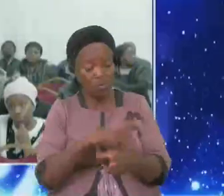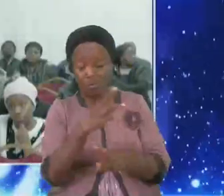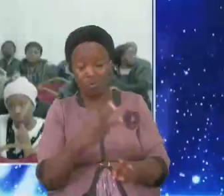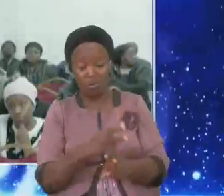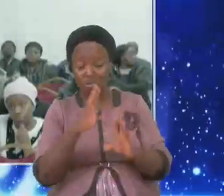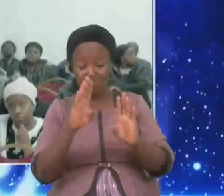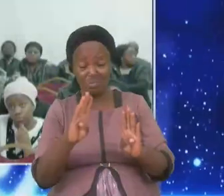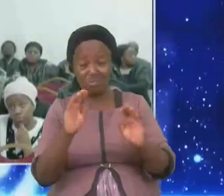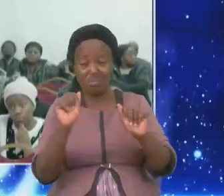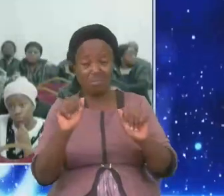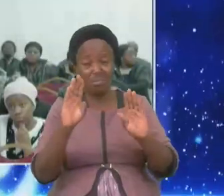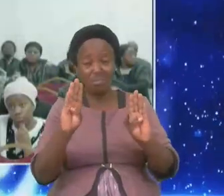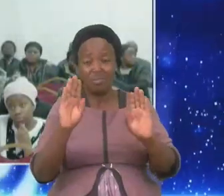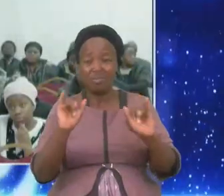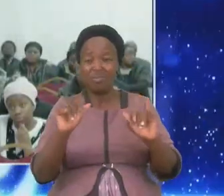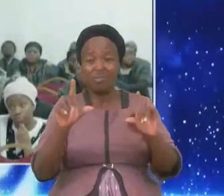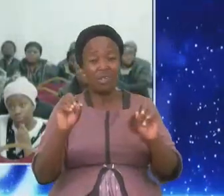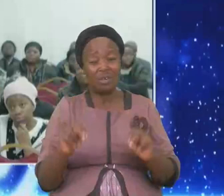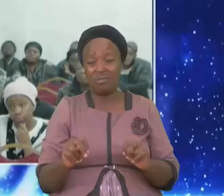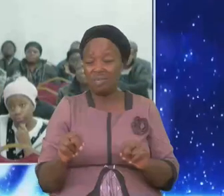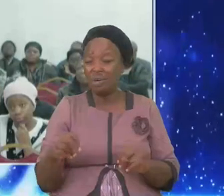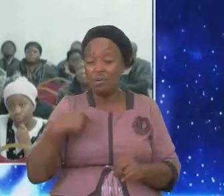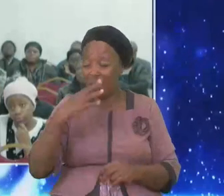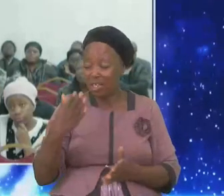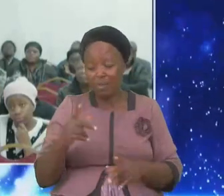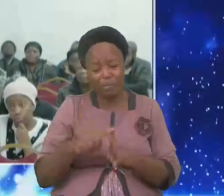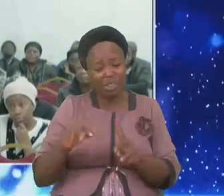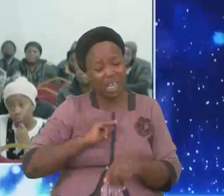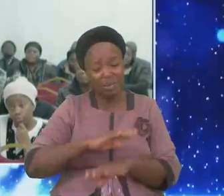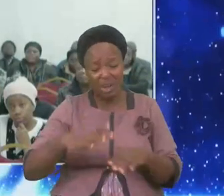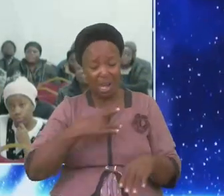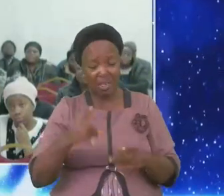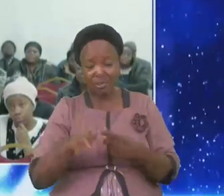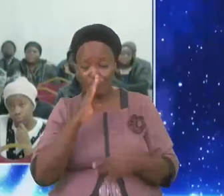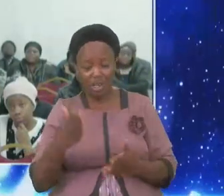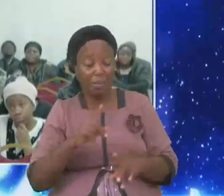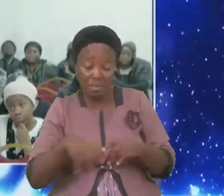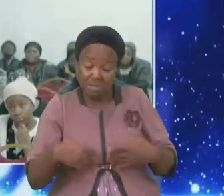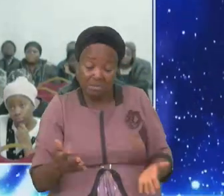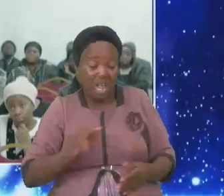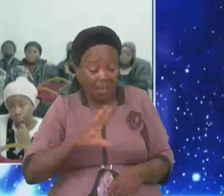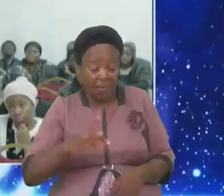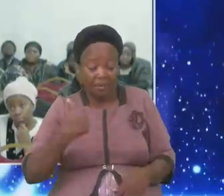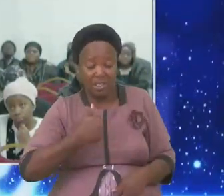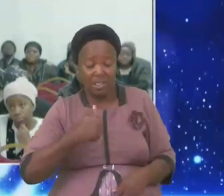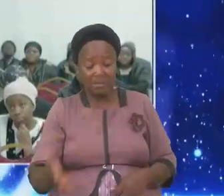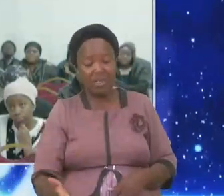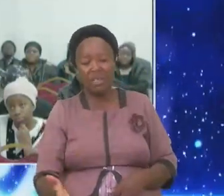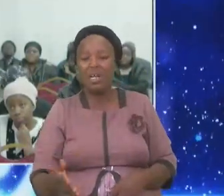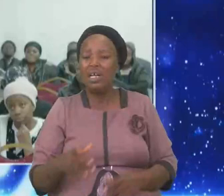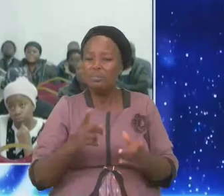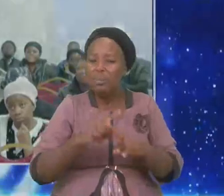là. Je ne voulais pas être là, mais nous voici. Alors, il a pris une